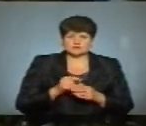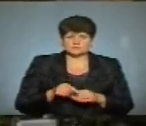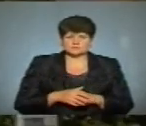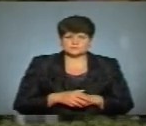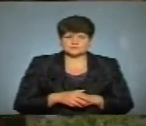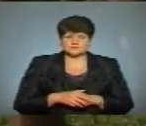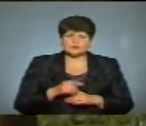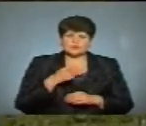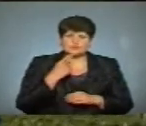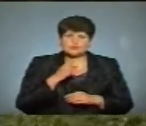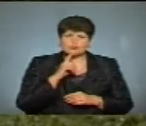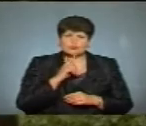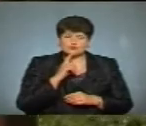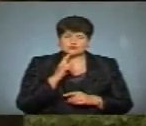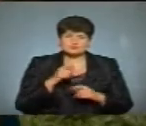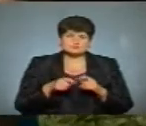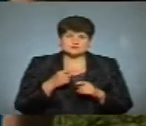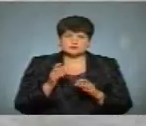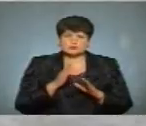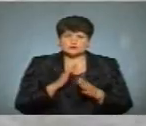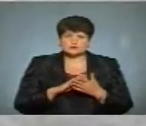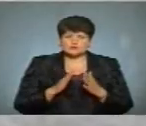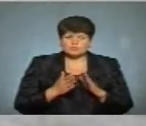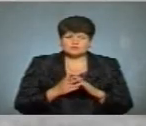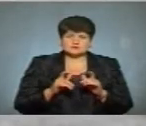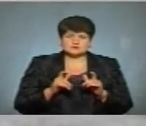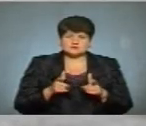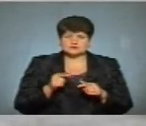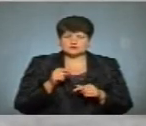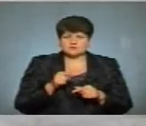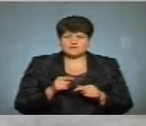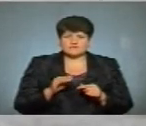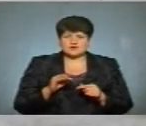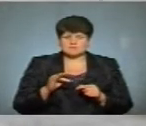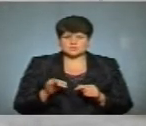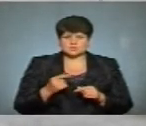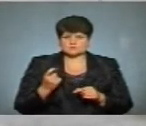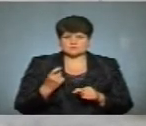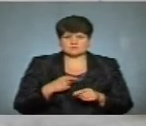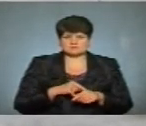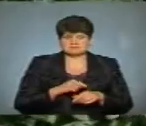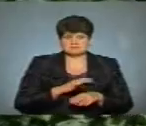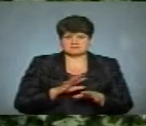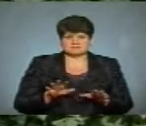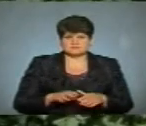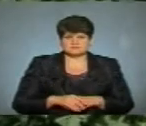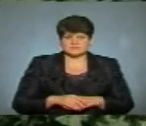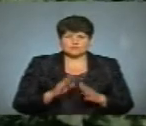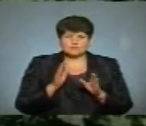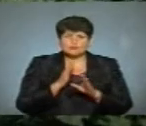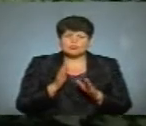Роман Репко каже, поки що збитки від погодних умов чи карантину його фермерське господарство не зазнало. У погодних